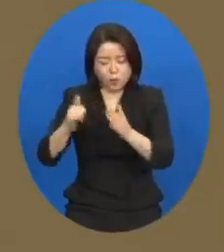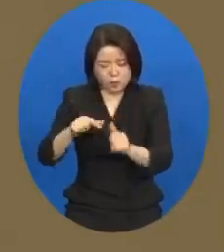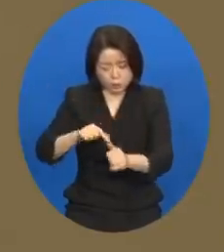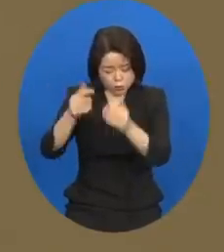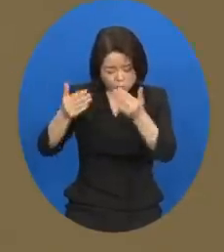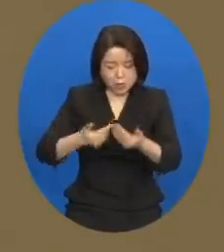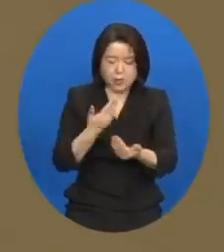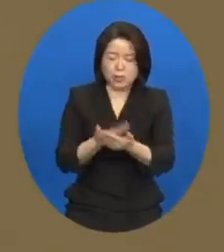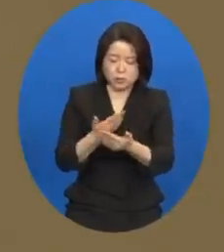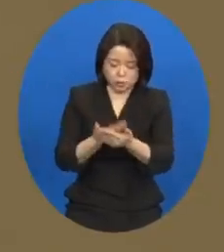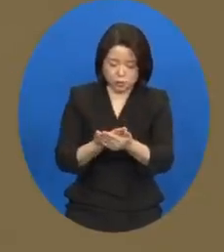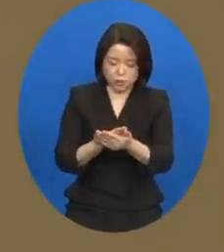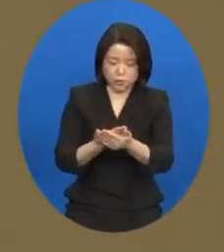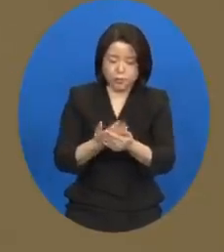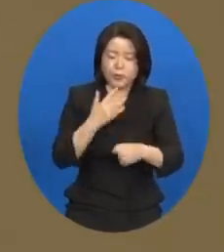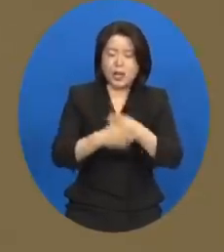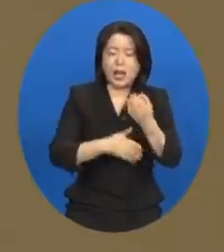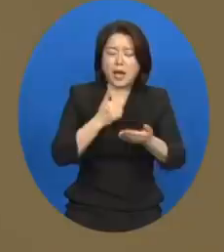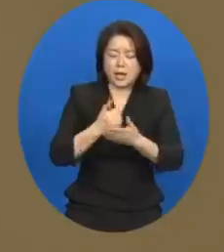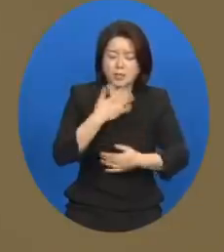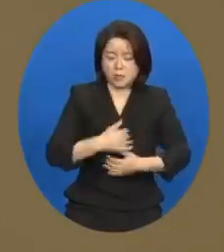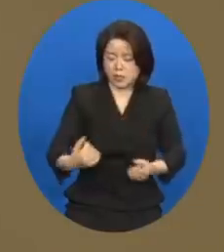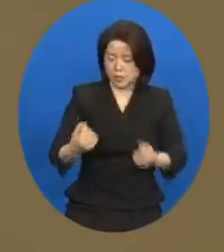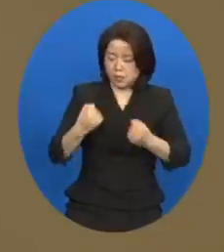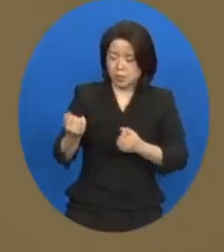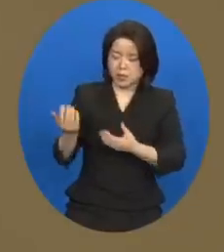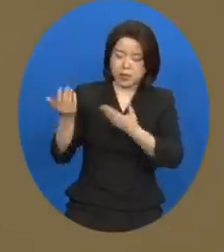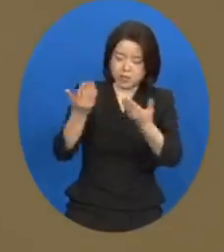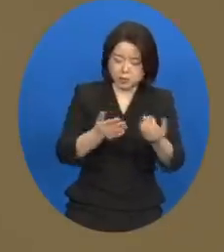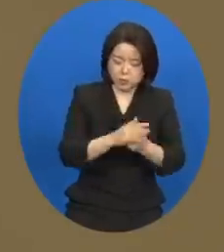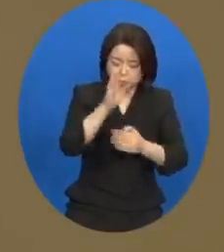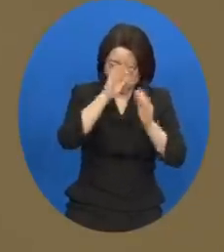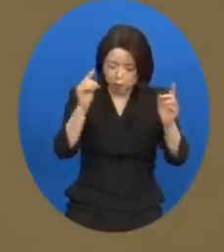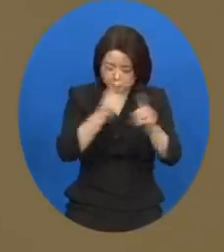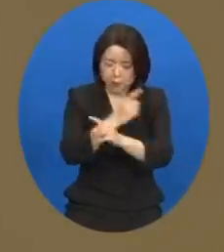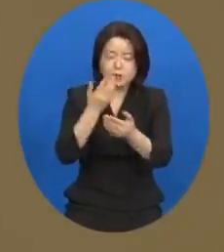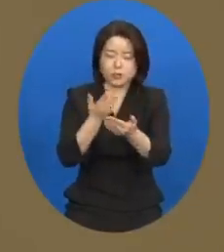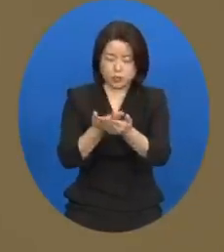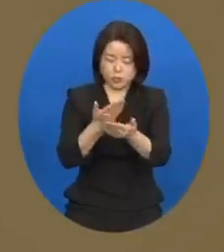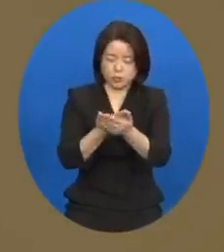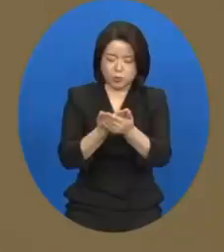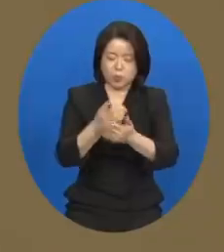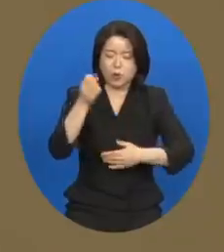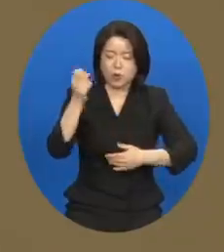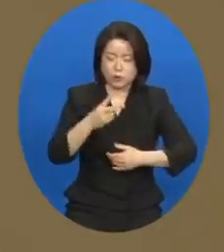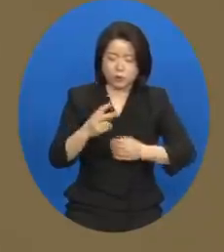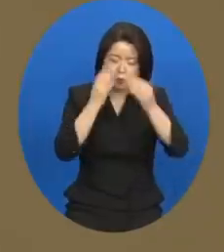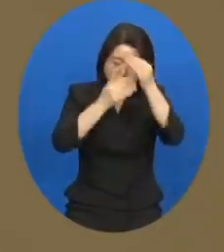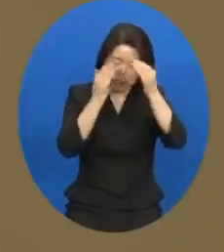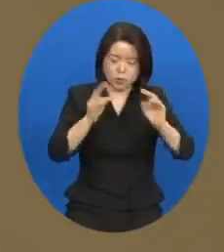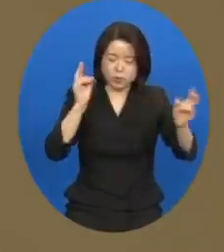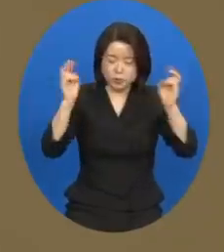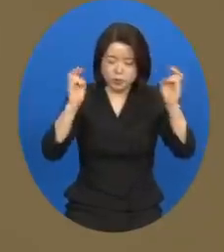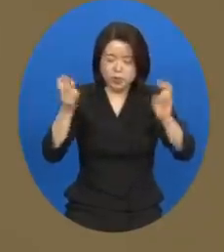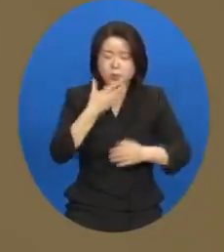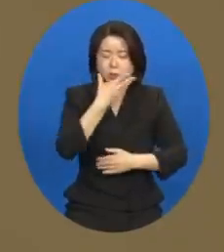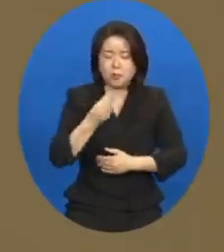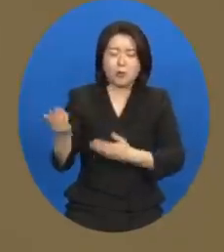하시고 하나님께서 건강을 주셔서 치유 주시고 그리고 성도들이 기업에 복을